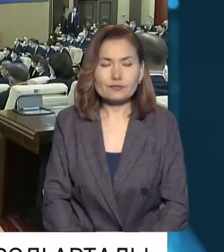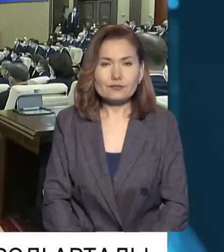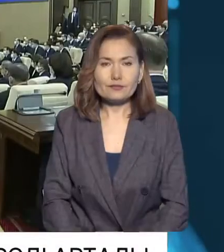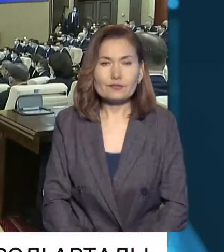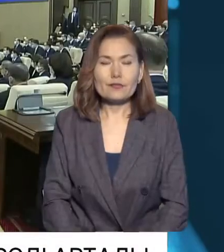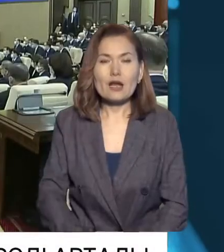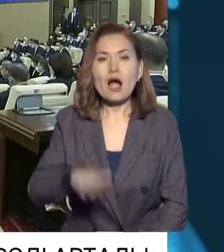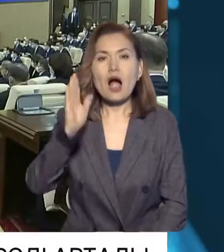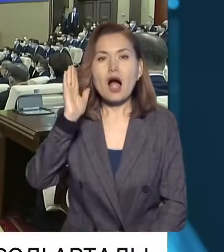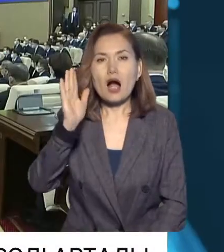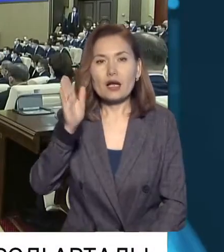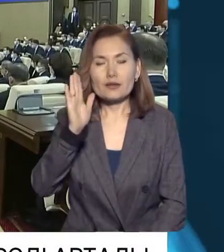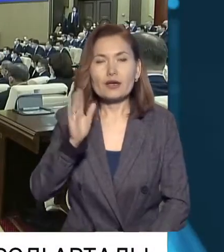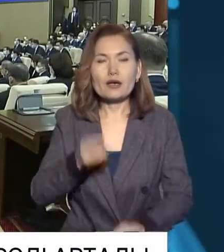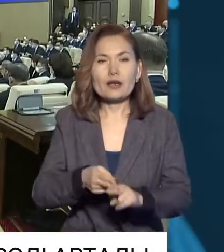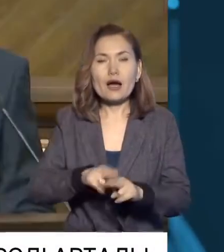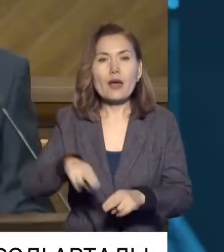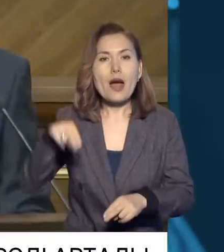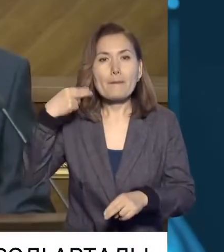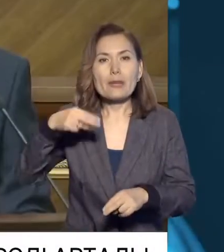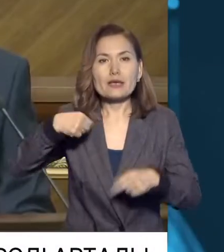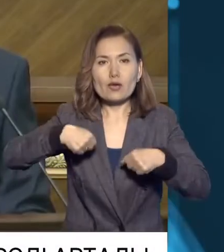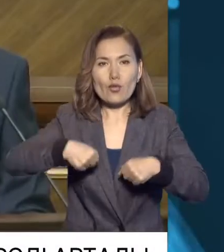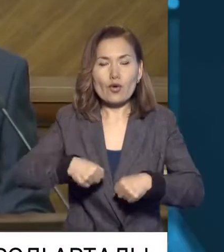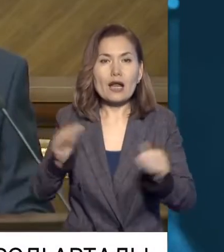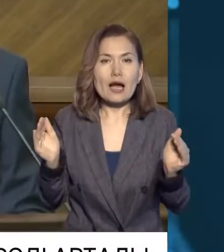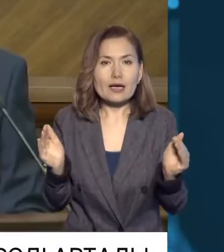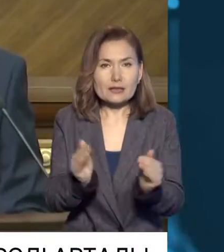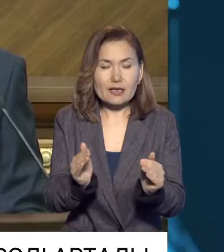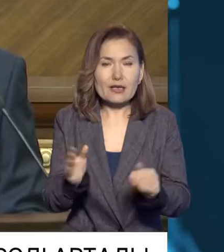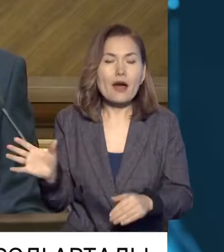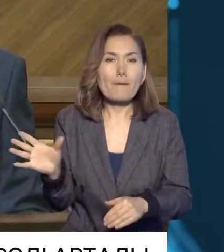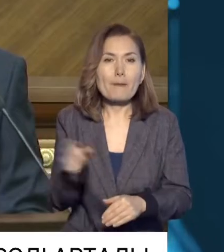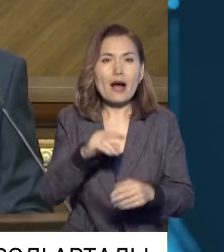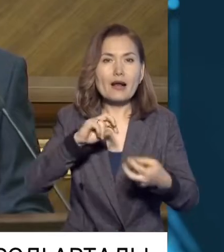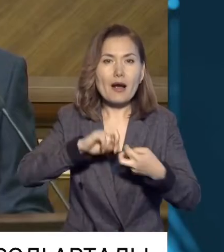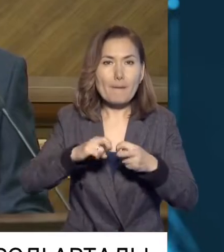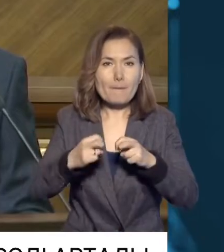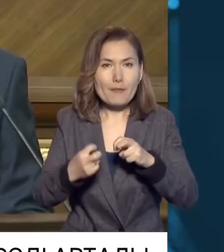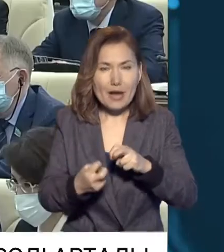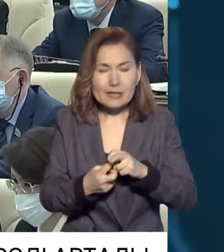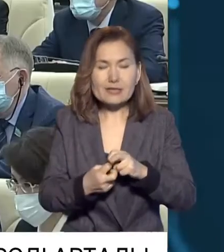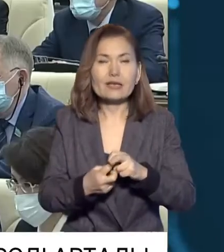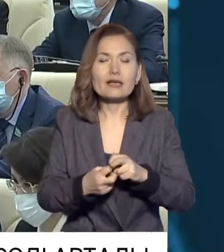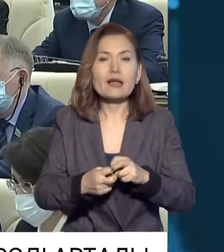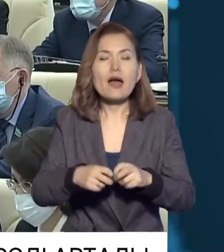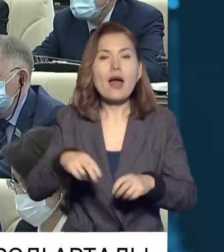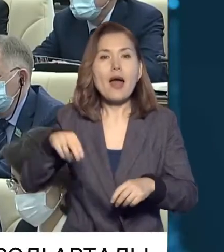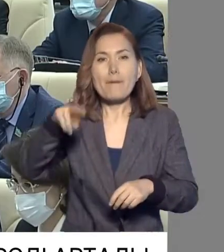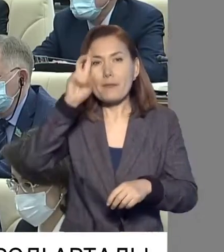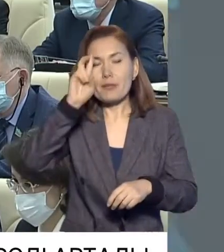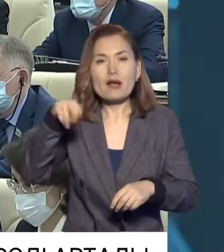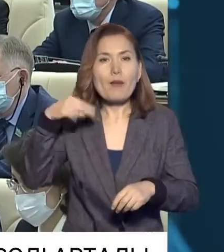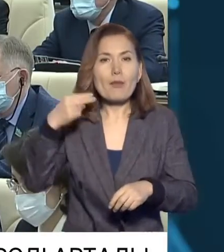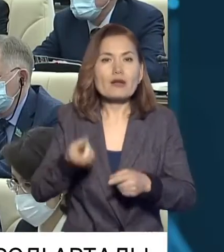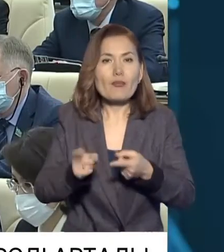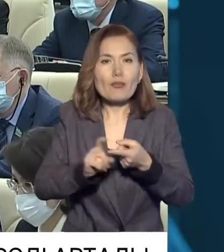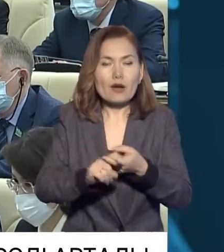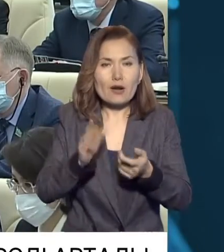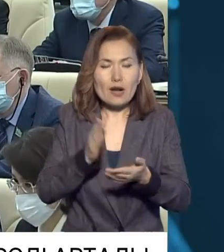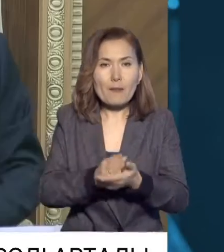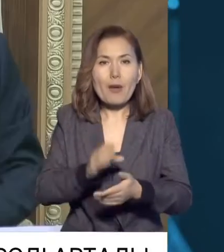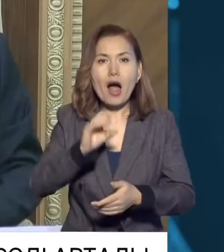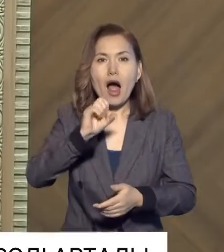Яғни алдағы уақытта президенттің өкілеттігі қысқарады, өйткені қазір барлық мәселе мемлекет басшысына байлаулы, деді Қасым Жомарт Тоқаев. Сол үшін